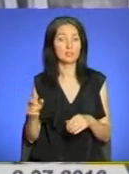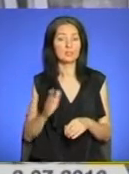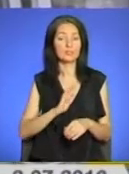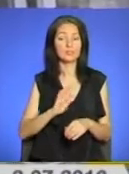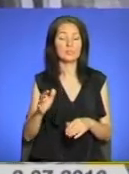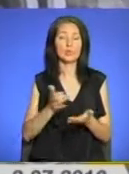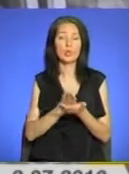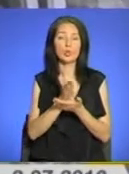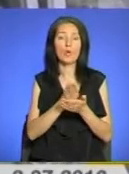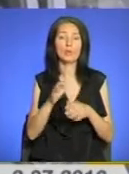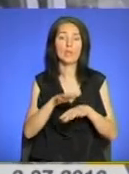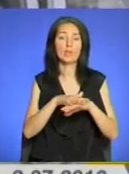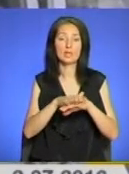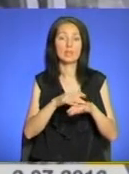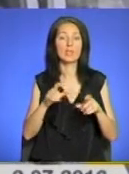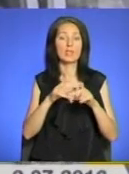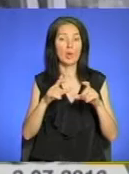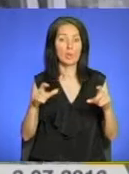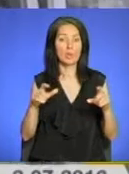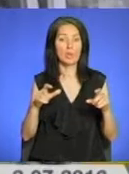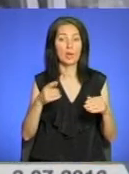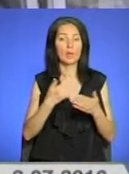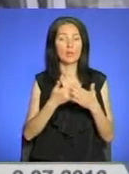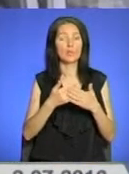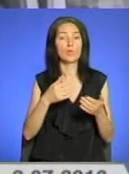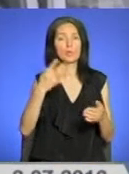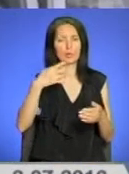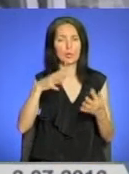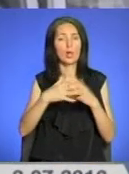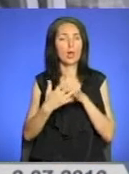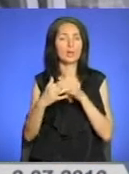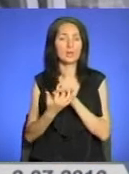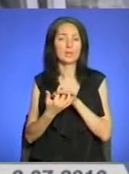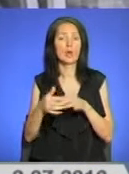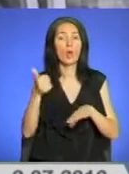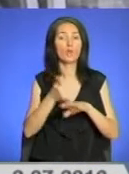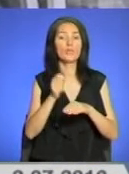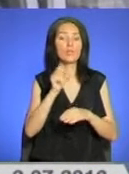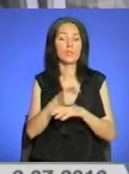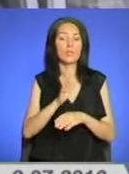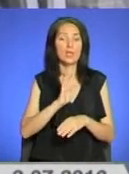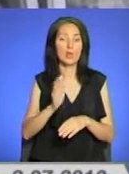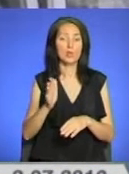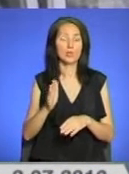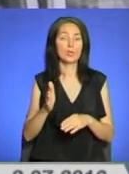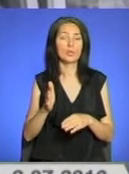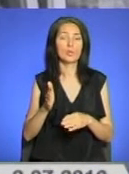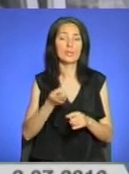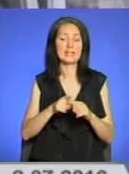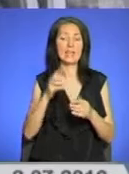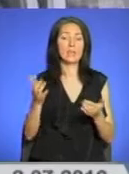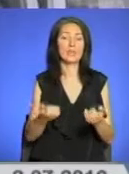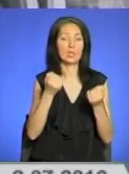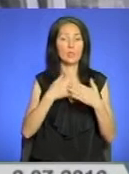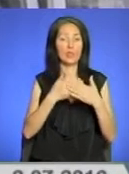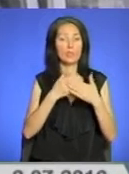Будуть обслуговувати населені пункти близько 40. Основні завдання ставляться – це підтримання